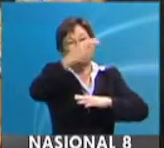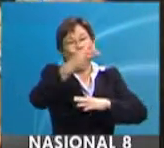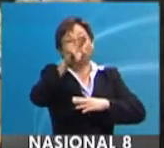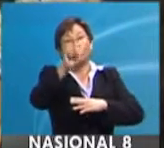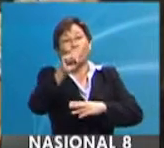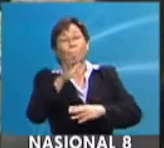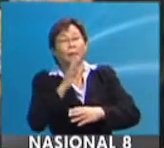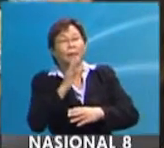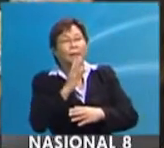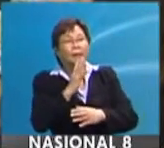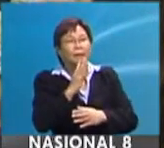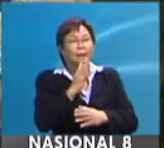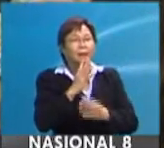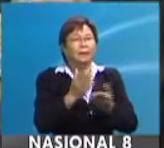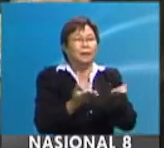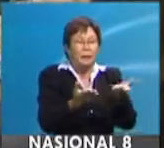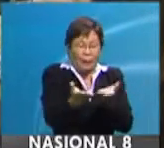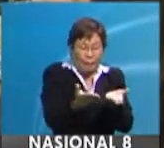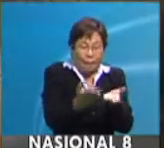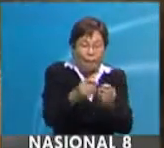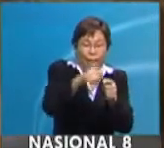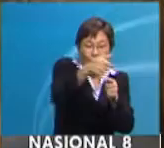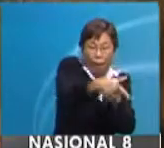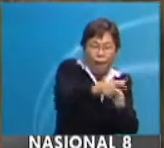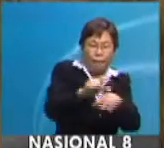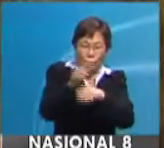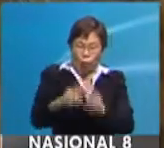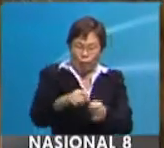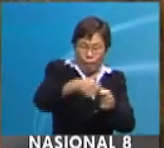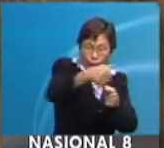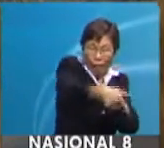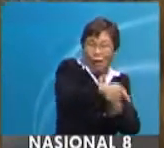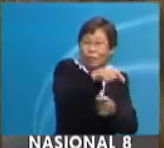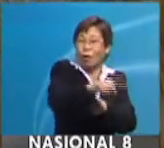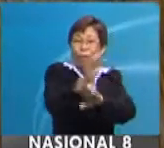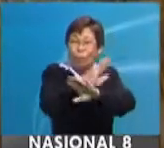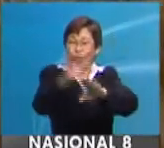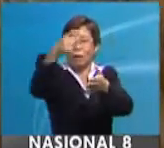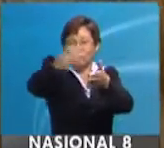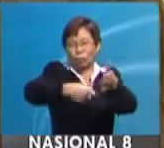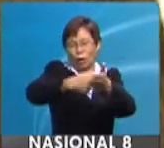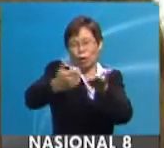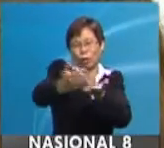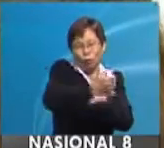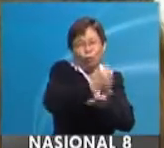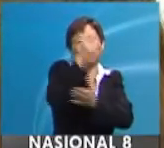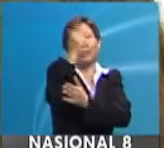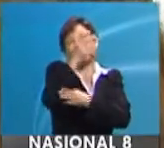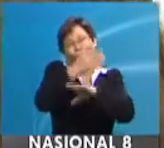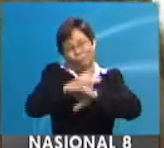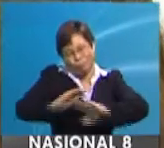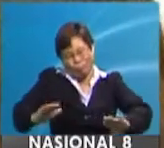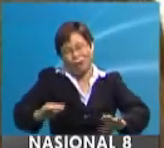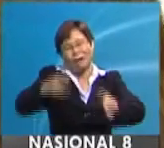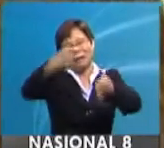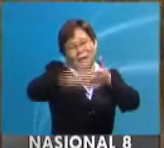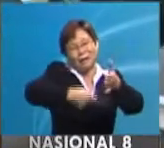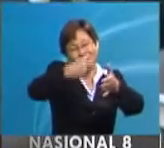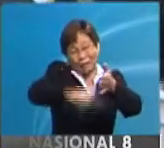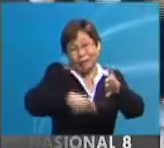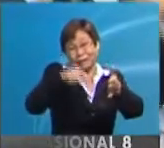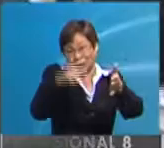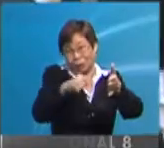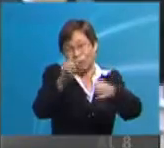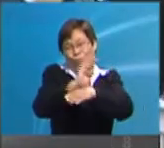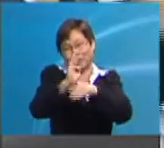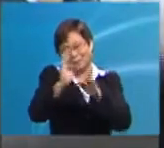berkata perkhidmatan yang dibayar oleh pengguna selama ini bukan Cukai yang dikutip oleh kerajaan sebaliknya yang dikenakan